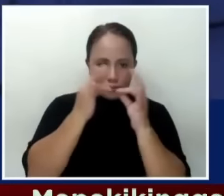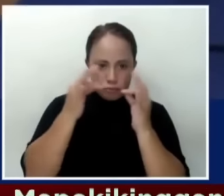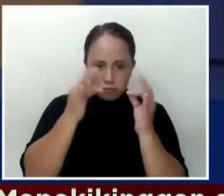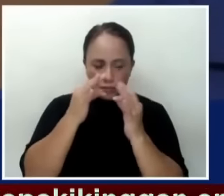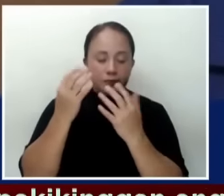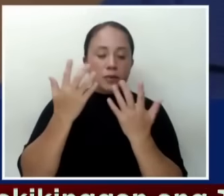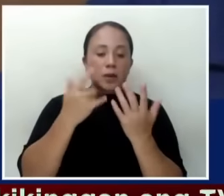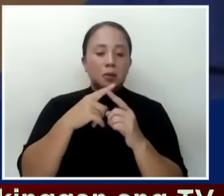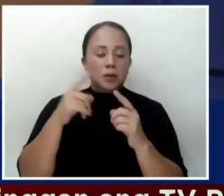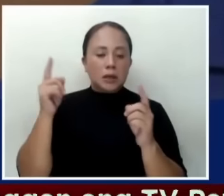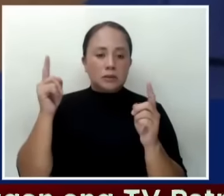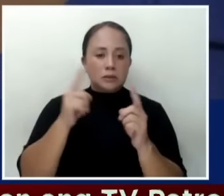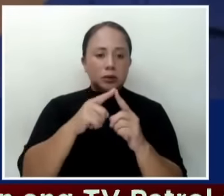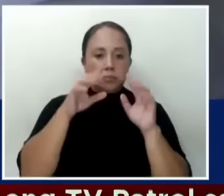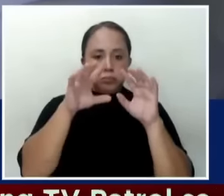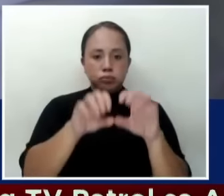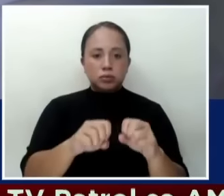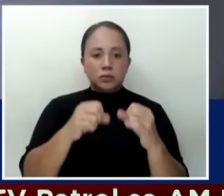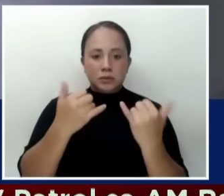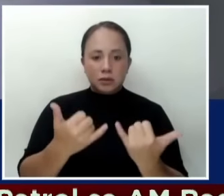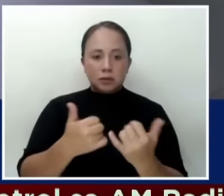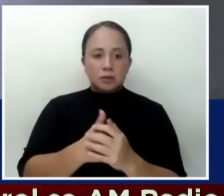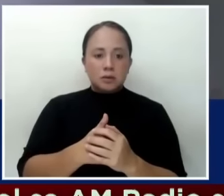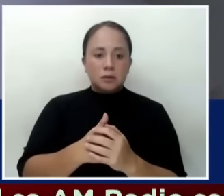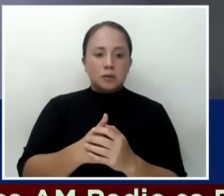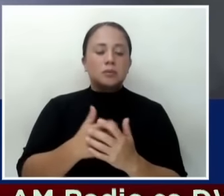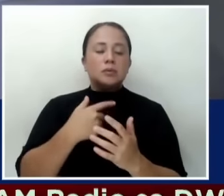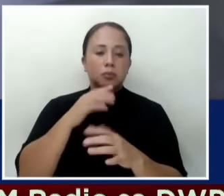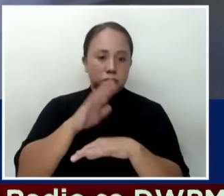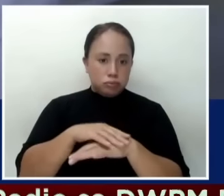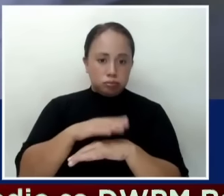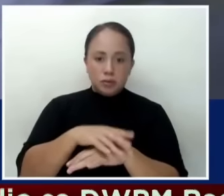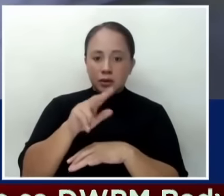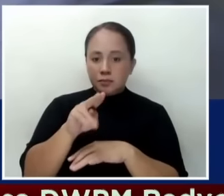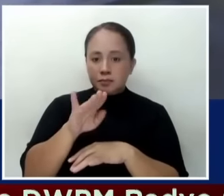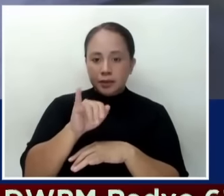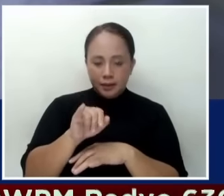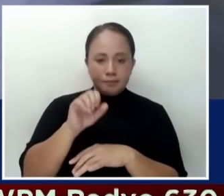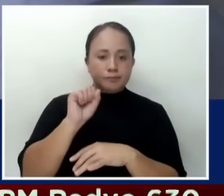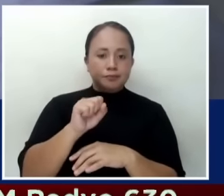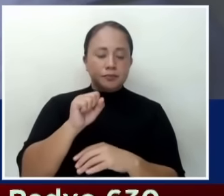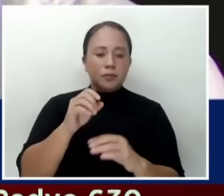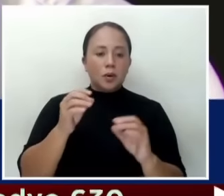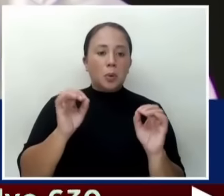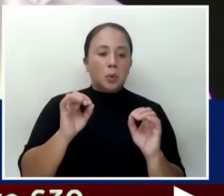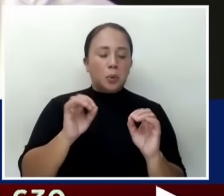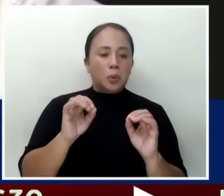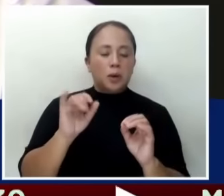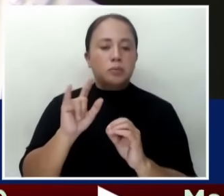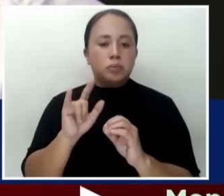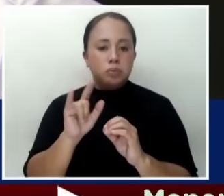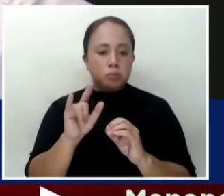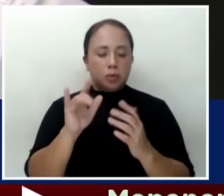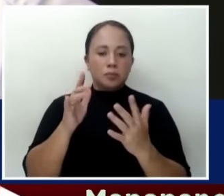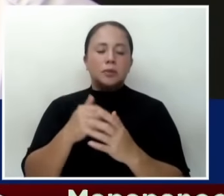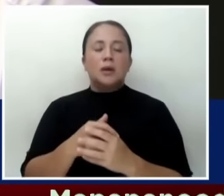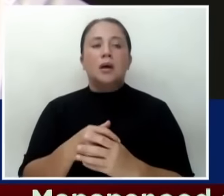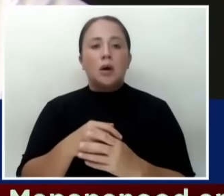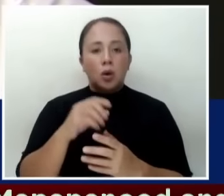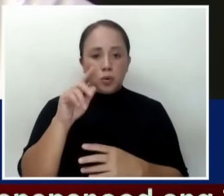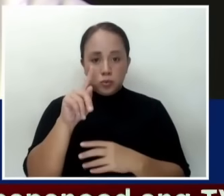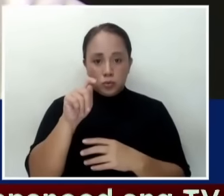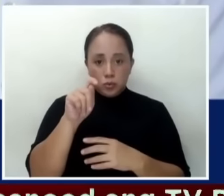droga hanggang nahuli siya ngayon. Babala naman ang NBI, bagamat wala na umano ang kampanyang oplantokhang, hindi